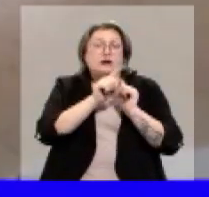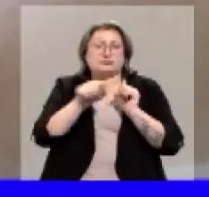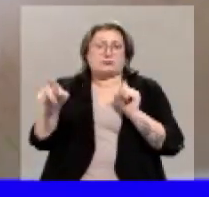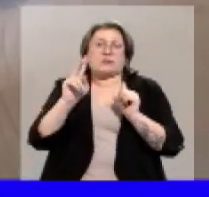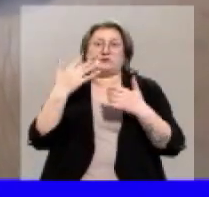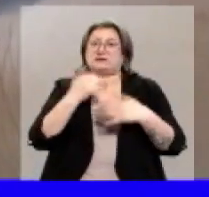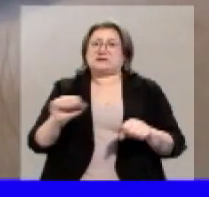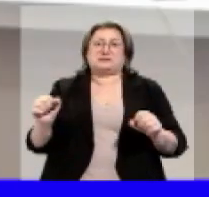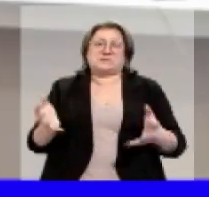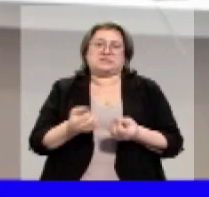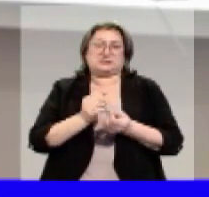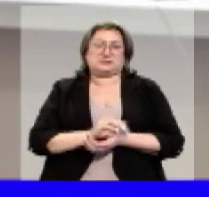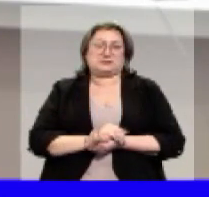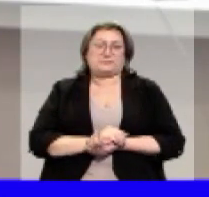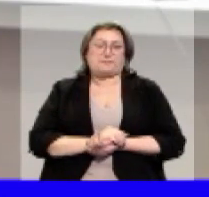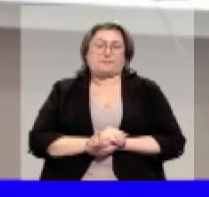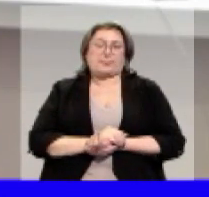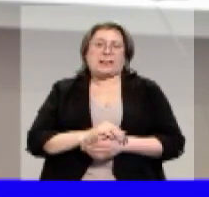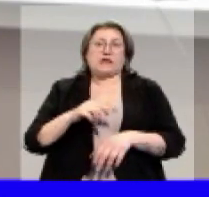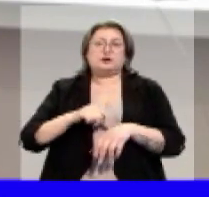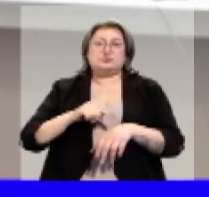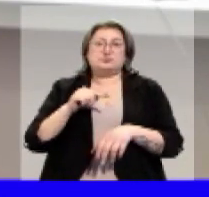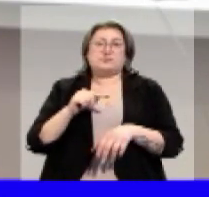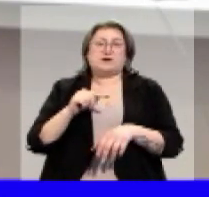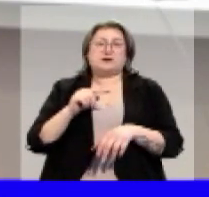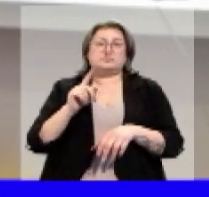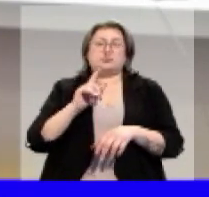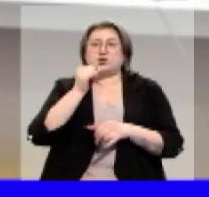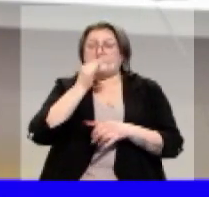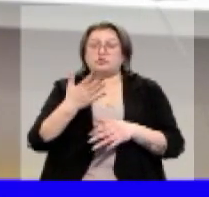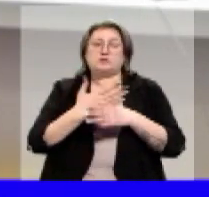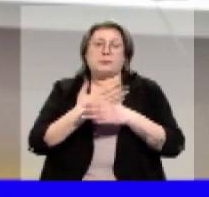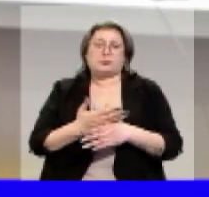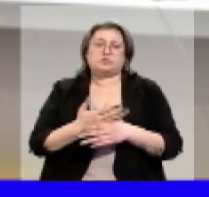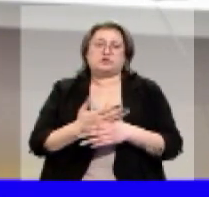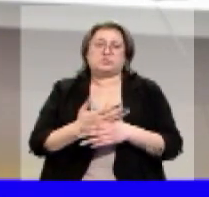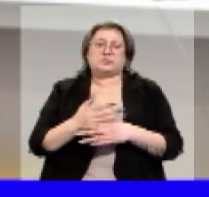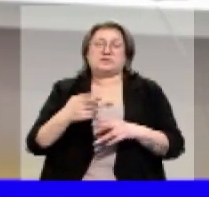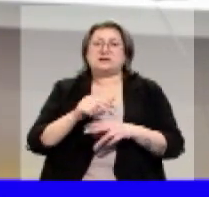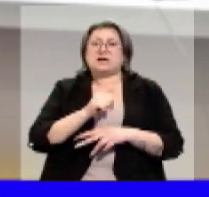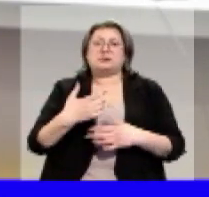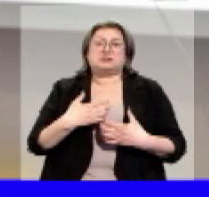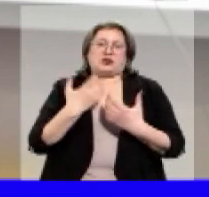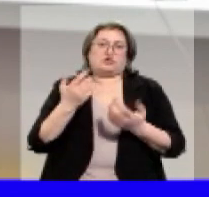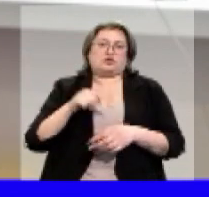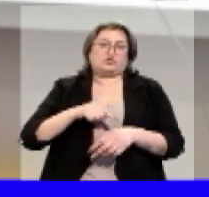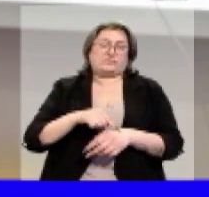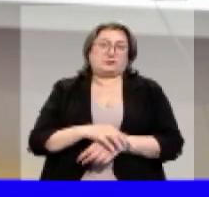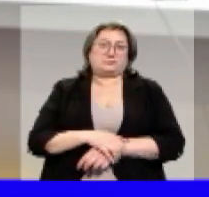уже нельзя спасти. Чувство, что ты не можешь помочь – это самое страшное